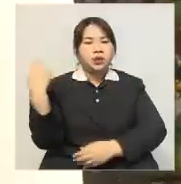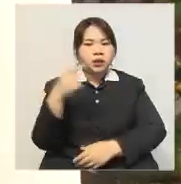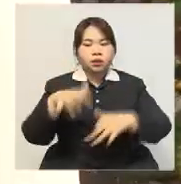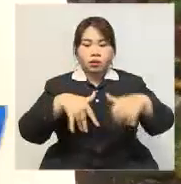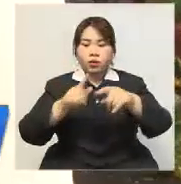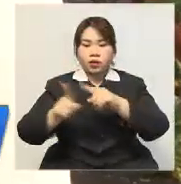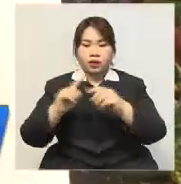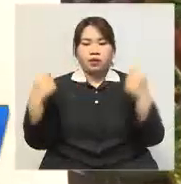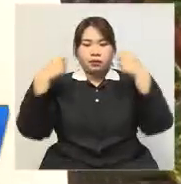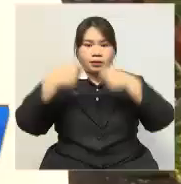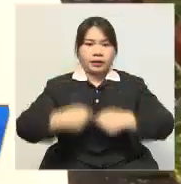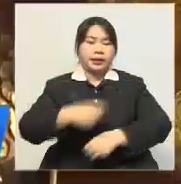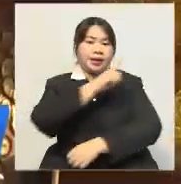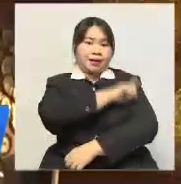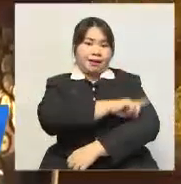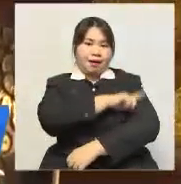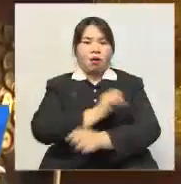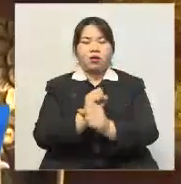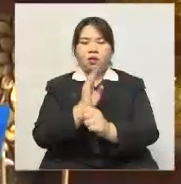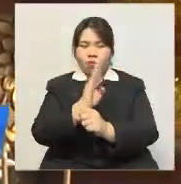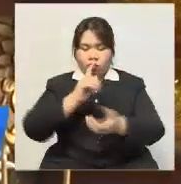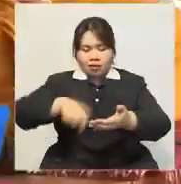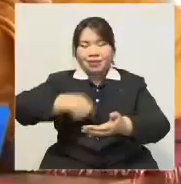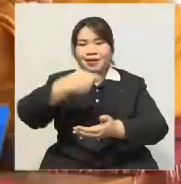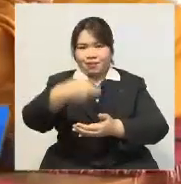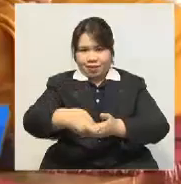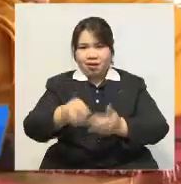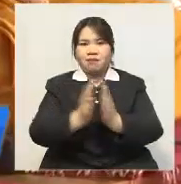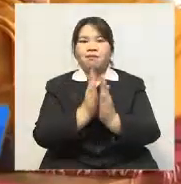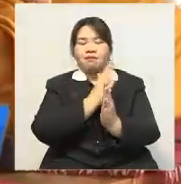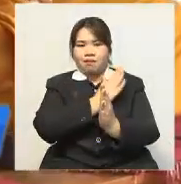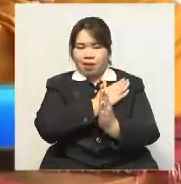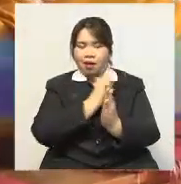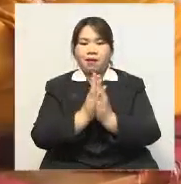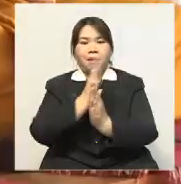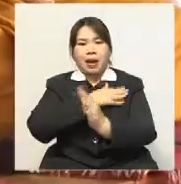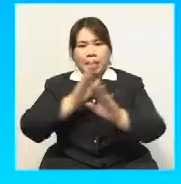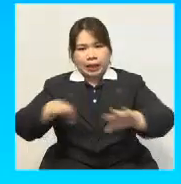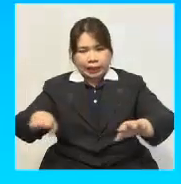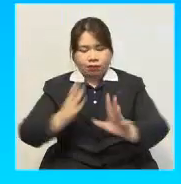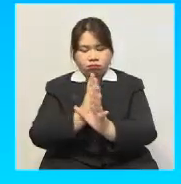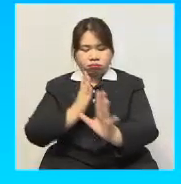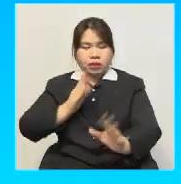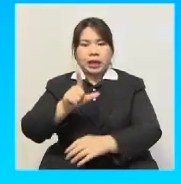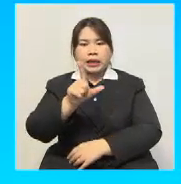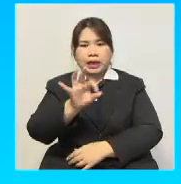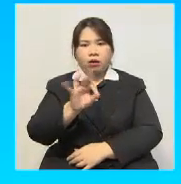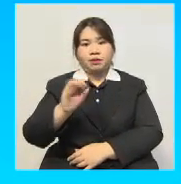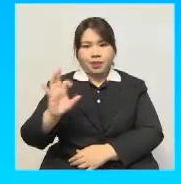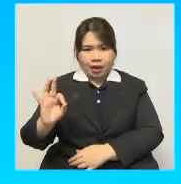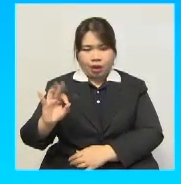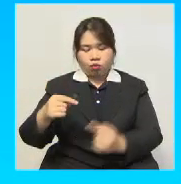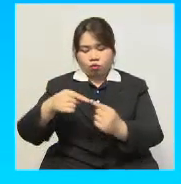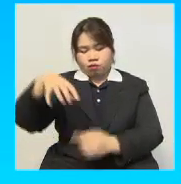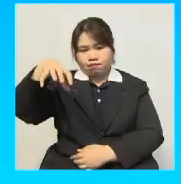ใจกันนุ่งขาวห่มขาวนะครับออกมาร่วมทำบุญตักบาตรเทโวแด่พระภิกษุสามเณรจำนวน99รูปนะครับที่หอคำหลวง